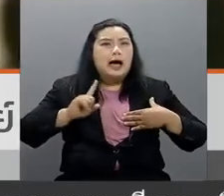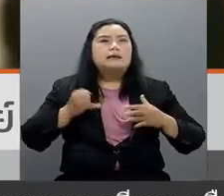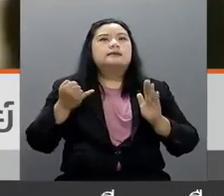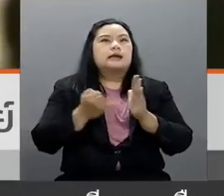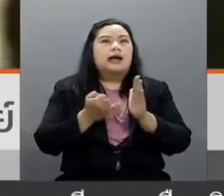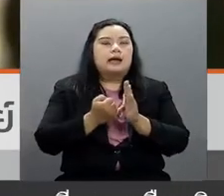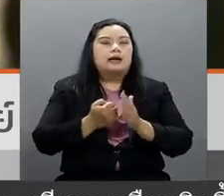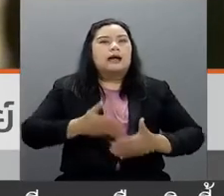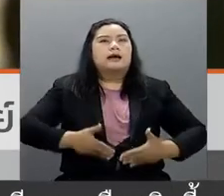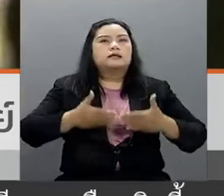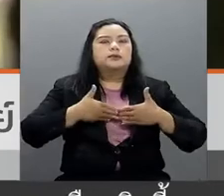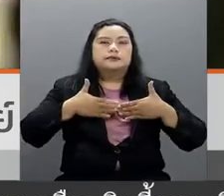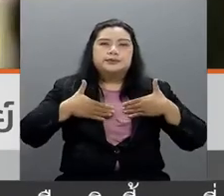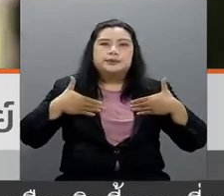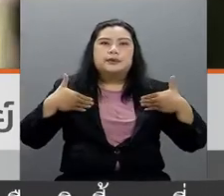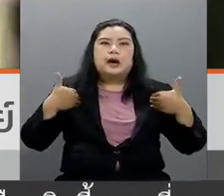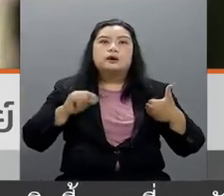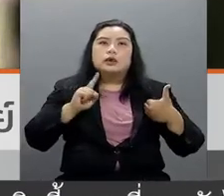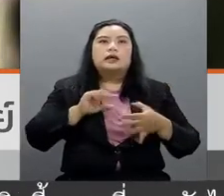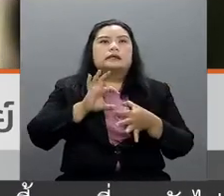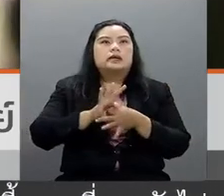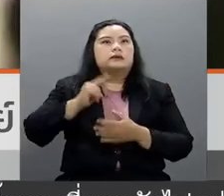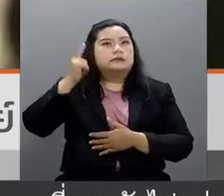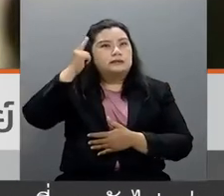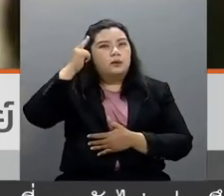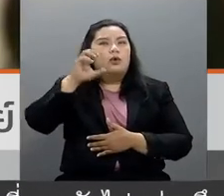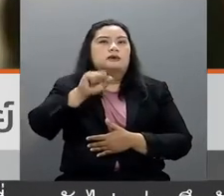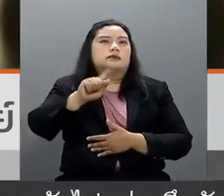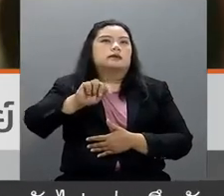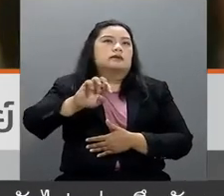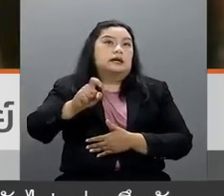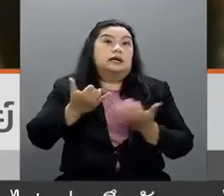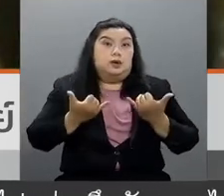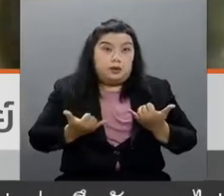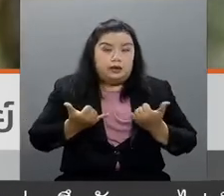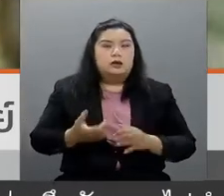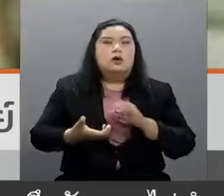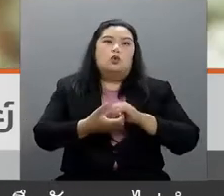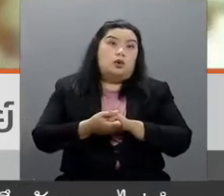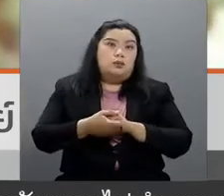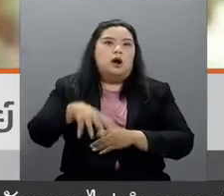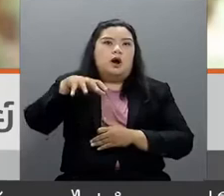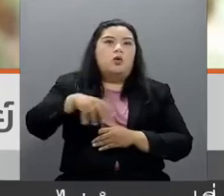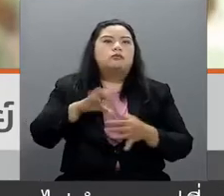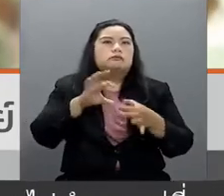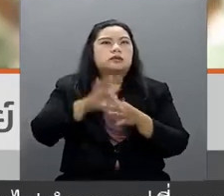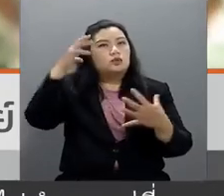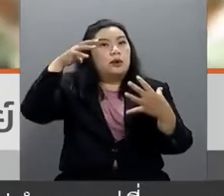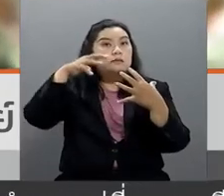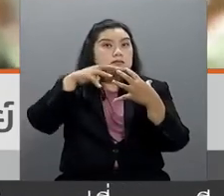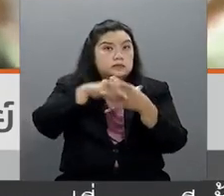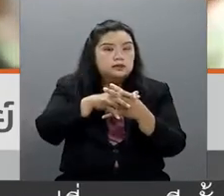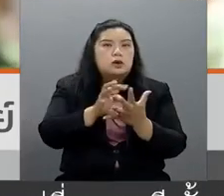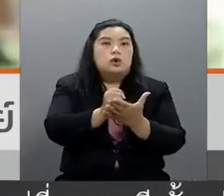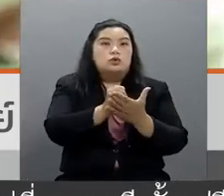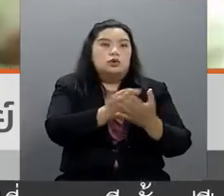สติที่เสถียรธรรมสถานร่วมกับกรมสุขภาพจิตจัดขึ้นเพื่อช่วยเสริมสร้างความเข้มแข็งทางจิตใจของบุคลากรทาง